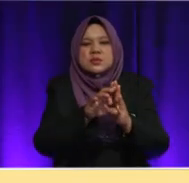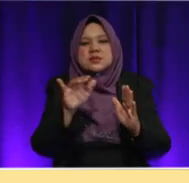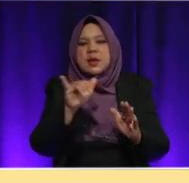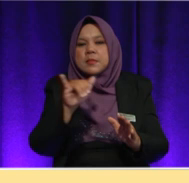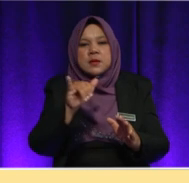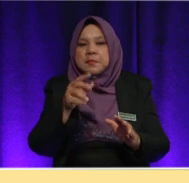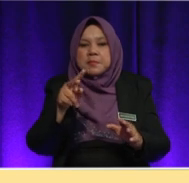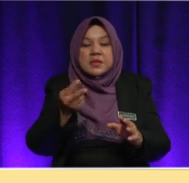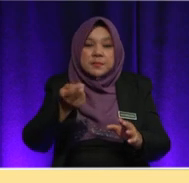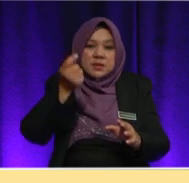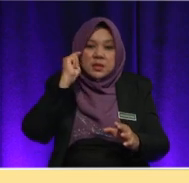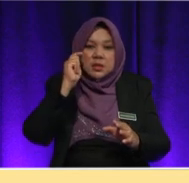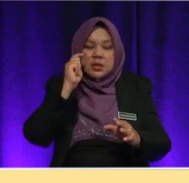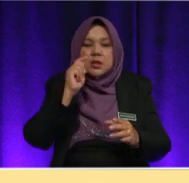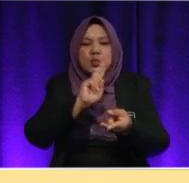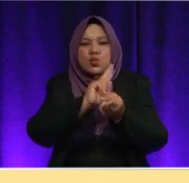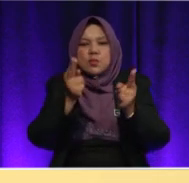rombong sama juga